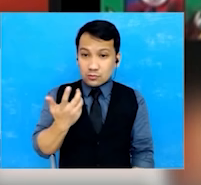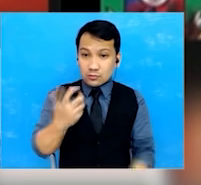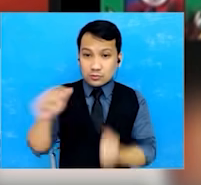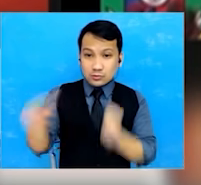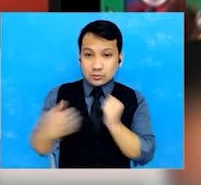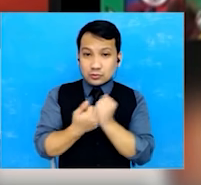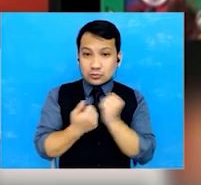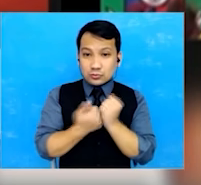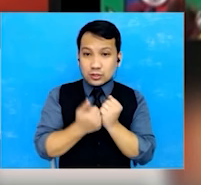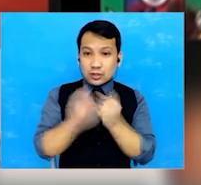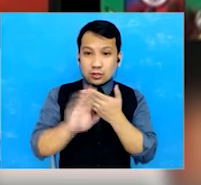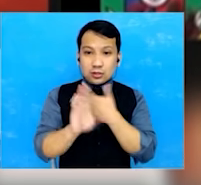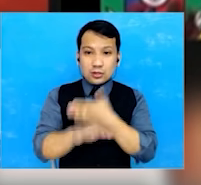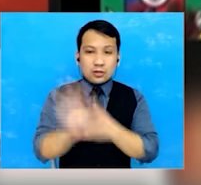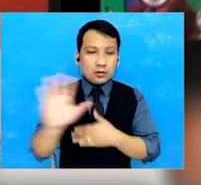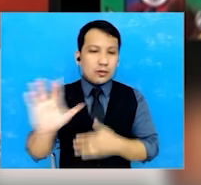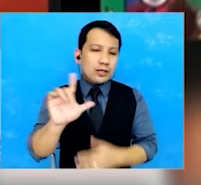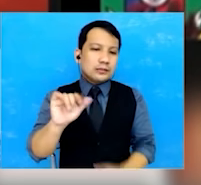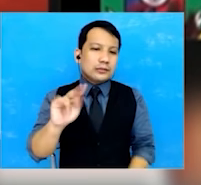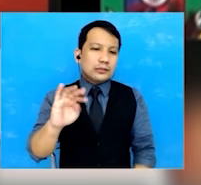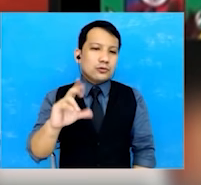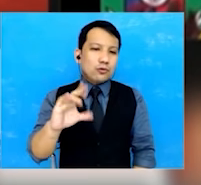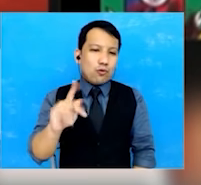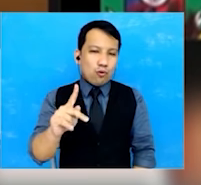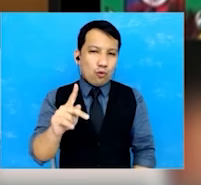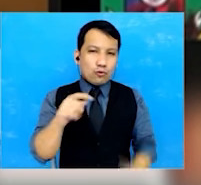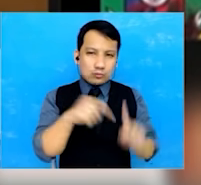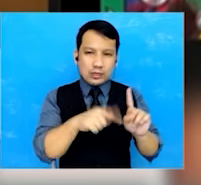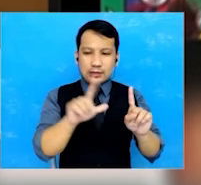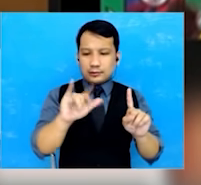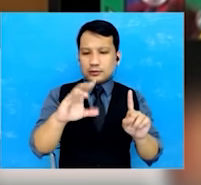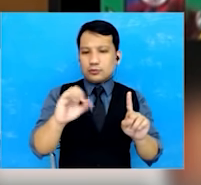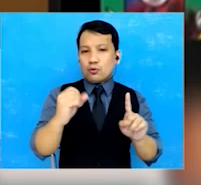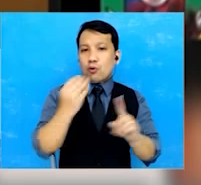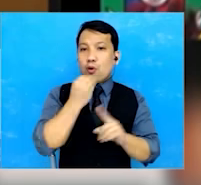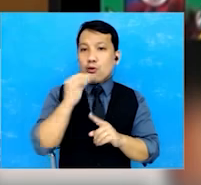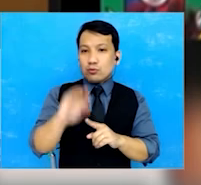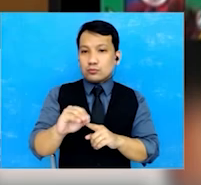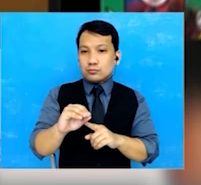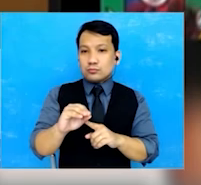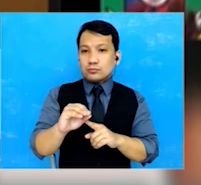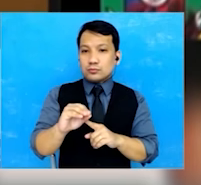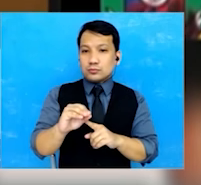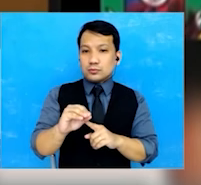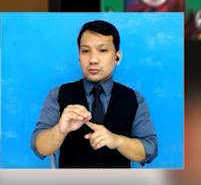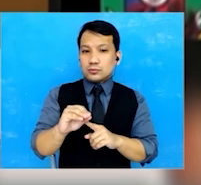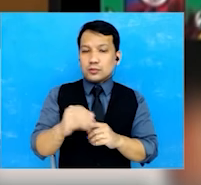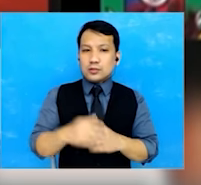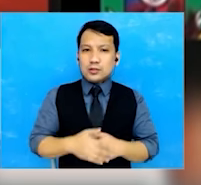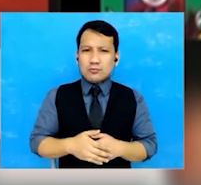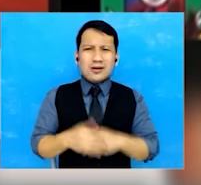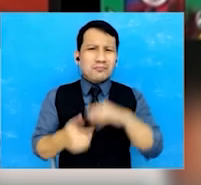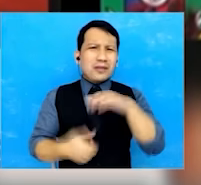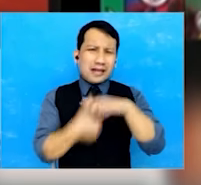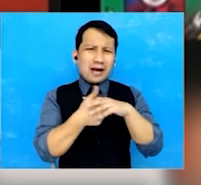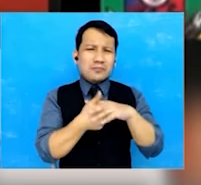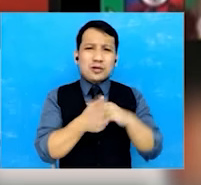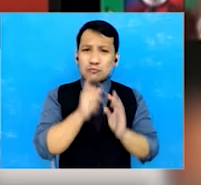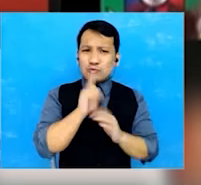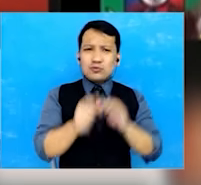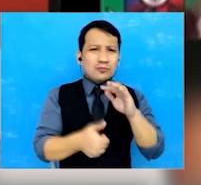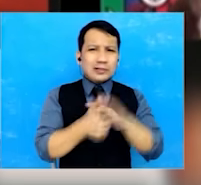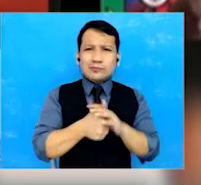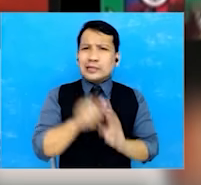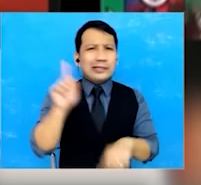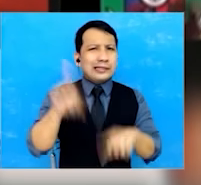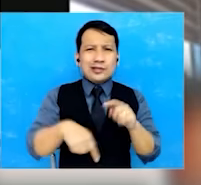ni Mr. Lincoln Ong, Mr. Chairman. Nalang dinala yung supplier na Mr. Ong. Lalabas at lalabas yan eh. Hindi kayo makakapagsinungaling